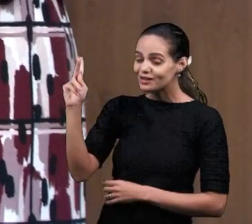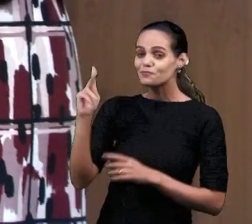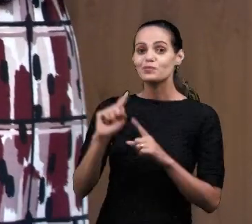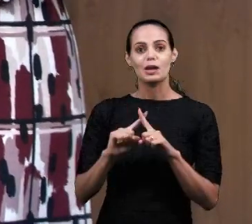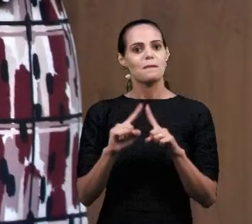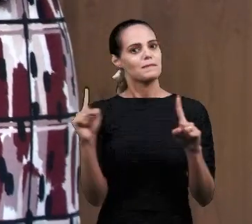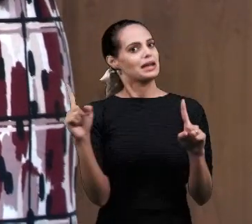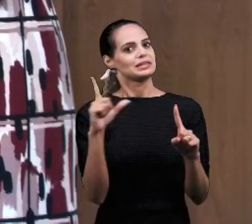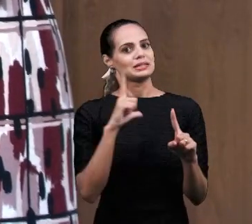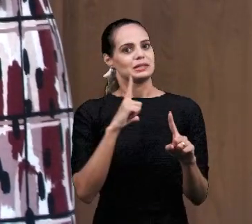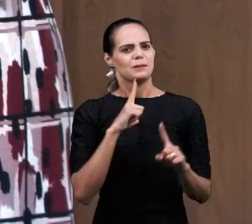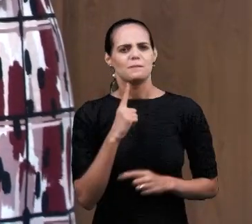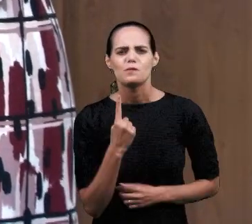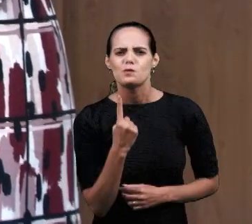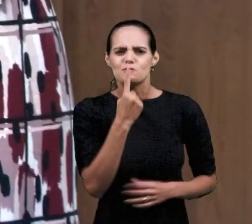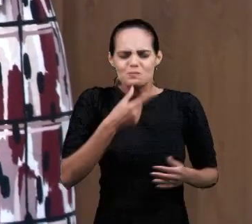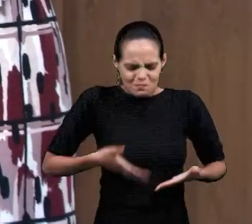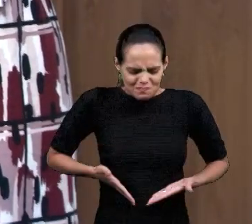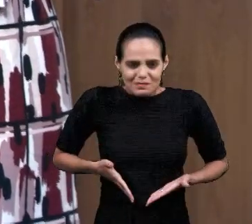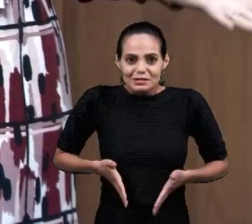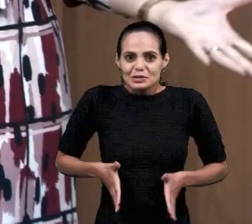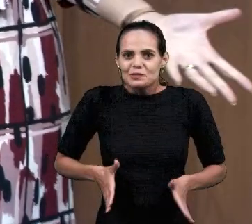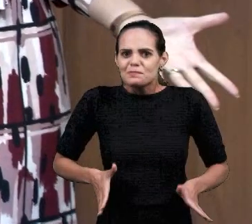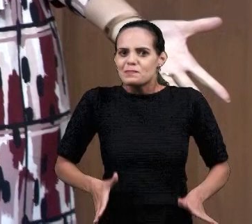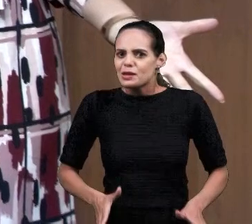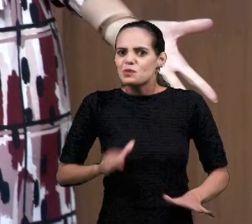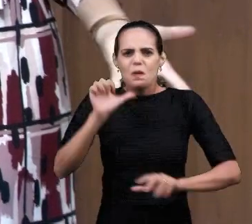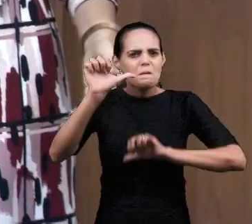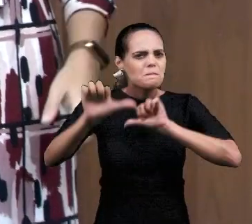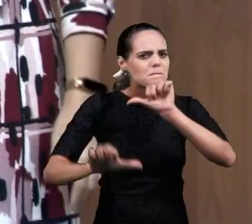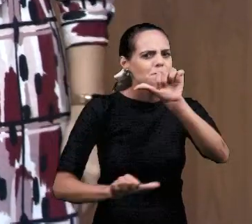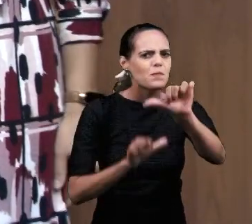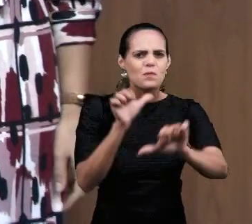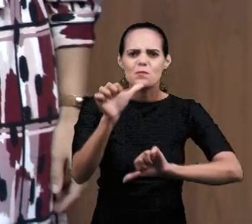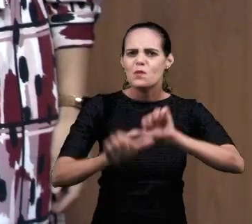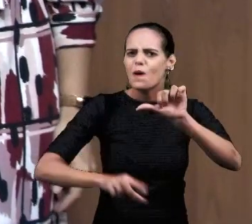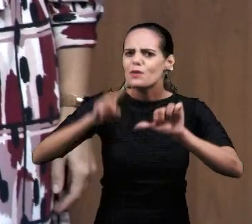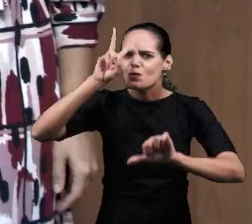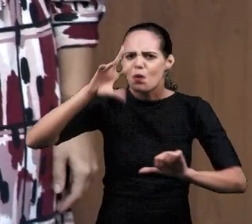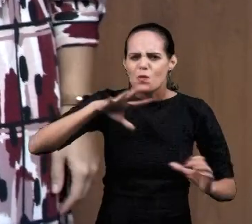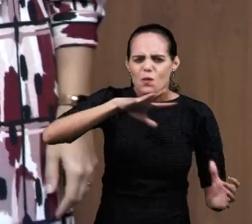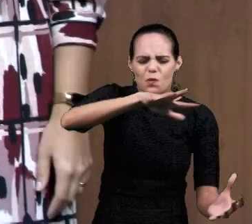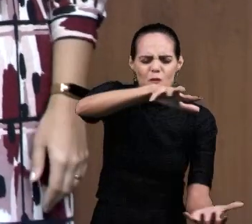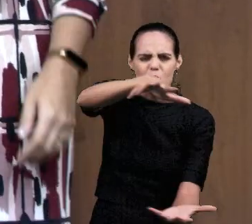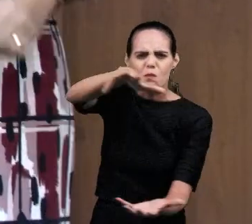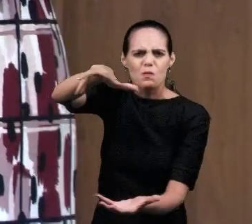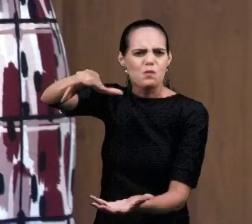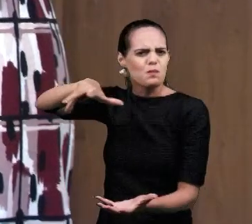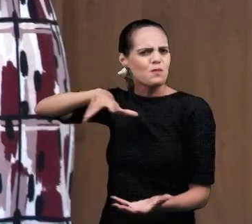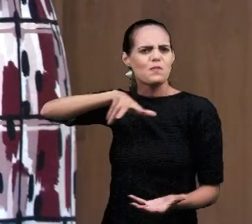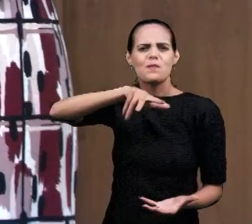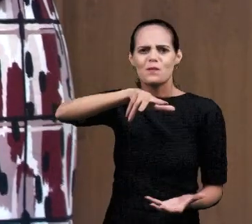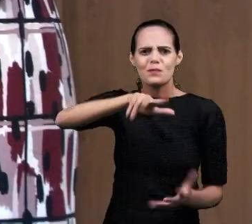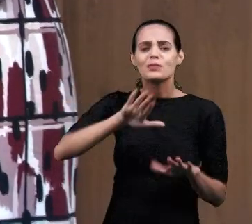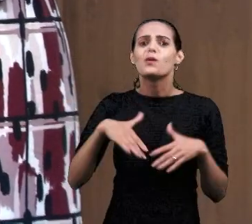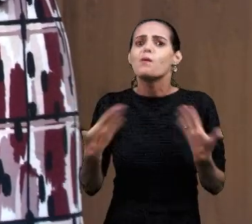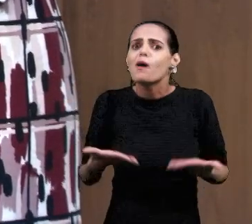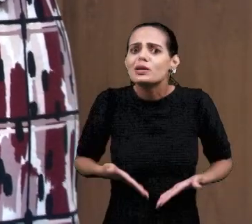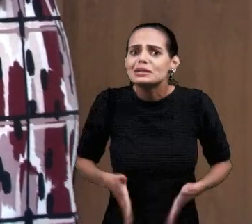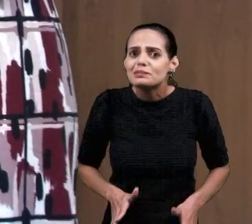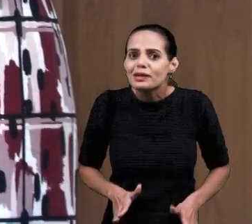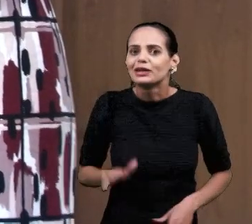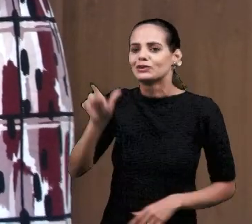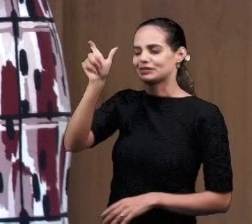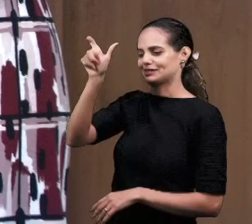une naissance qui a changé l'histoire de tout le monde. Vous savez laquelle? C'est la naissance de Jésus, le Fils